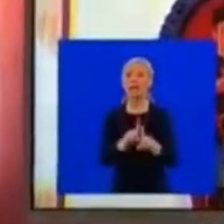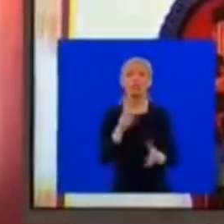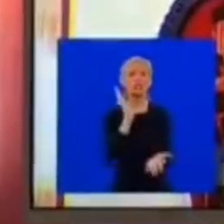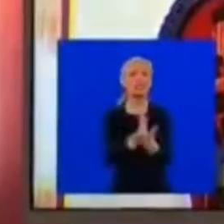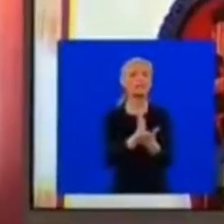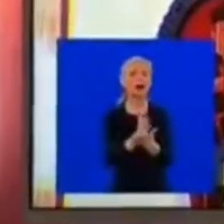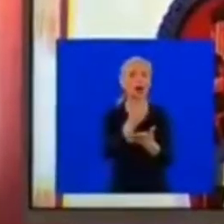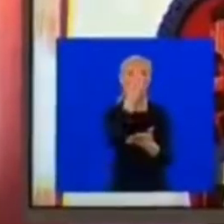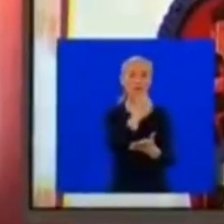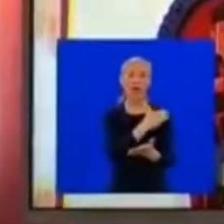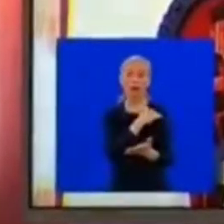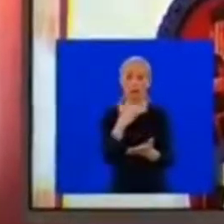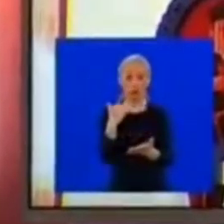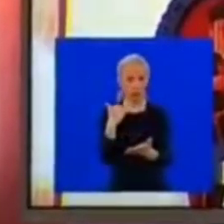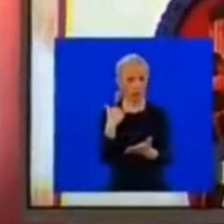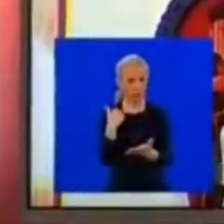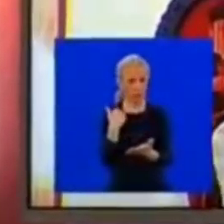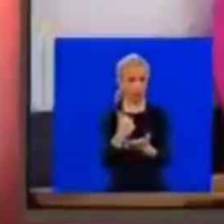svakog katolika.